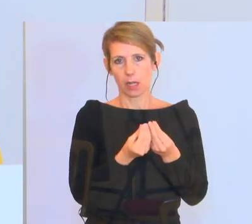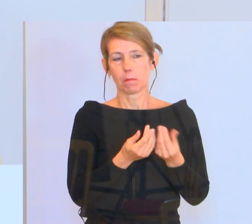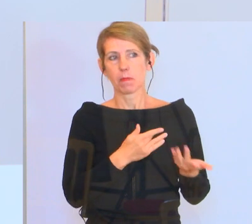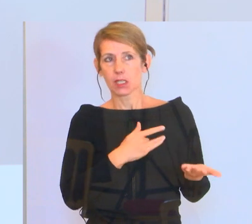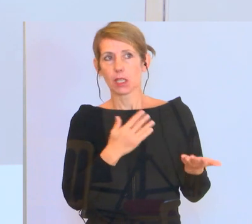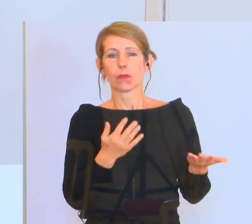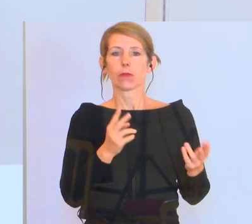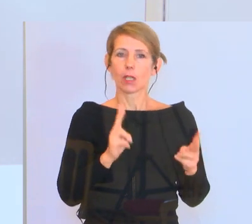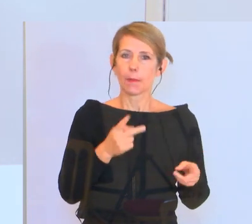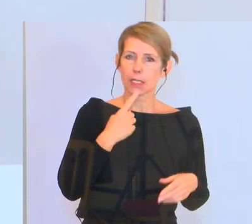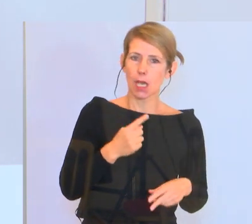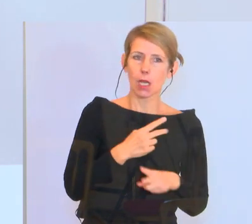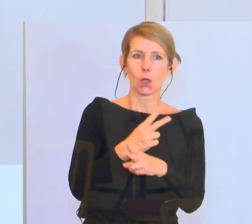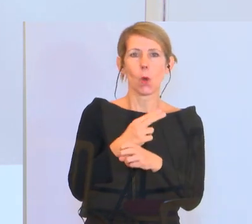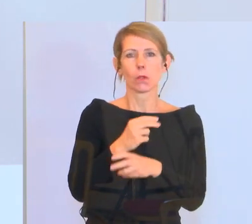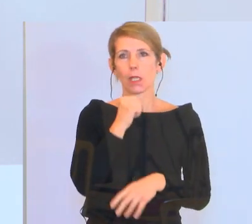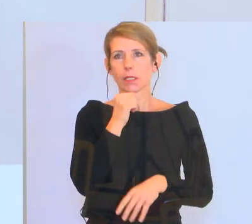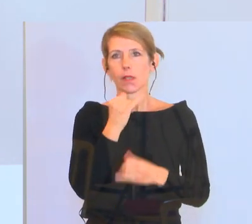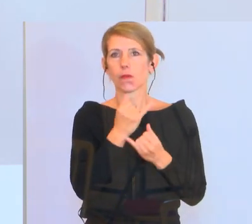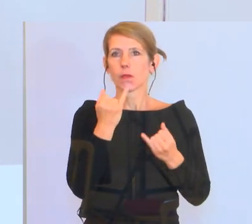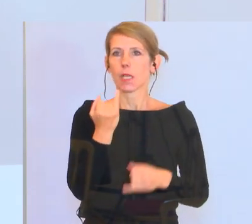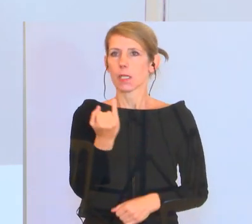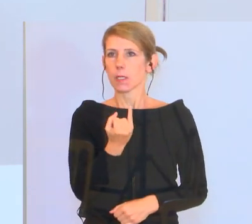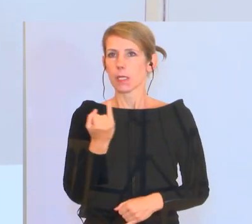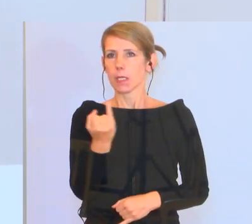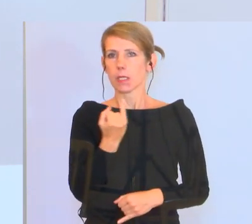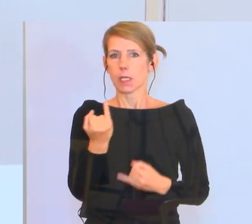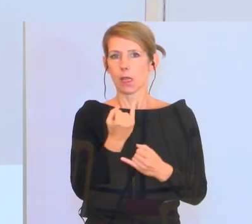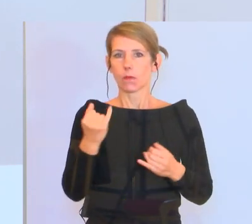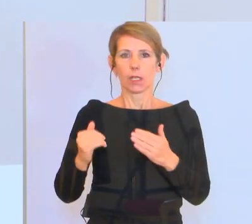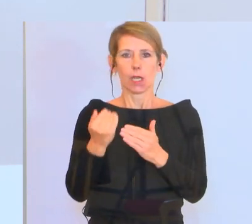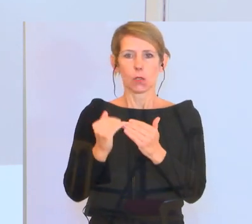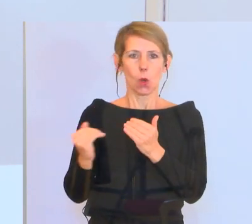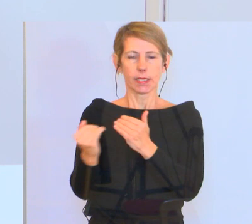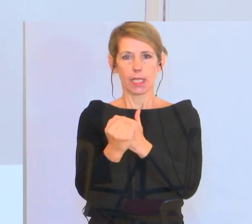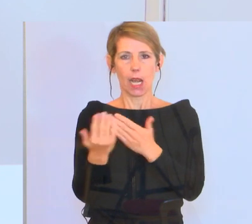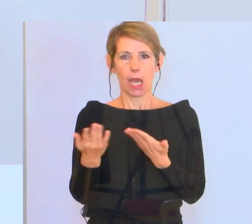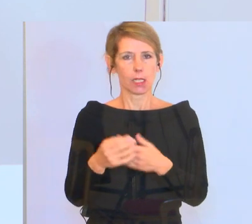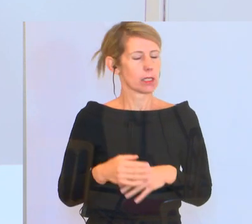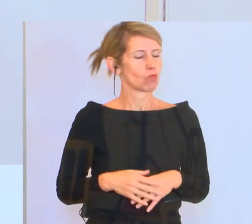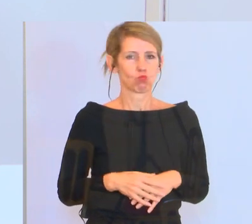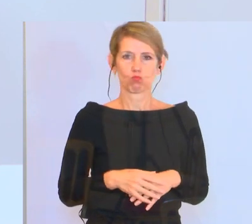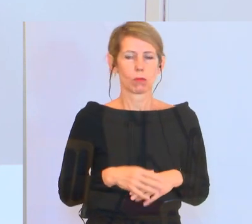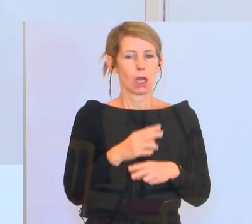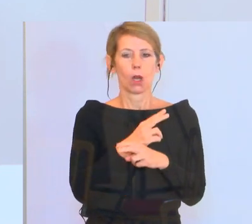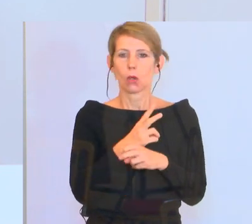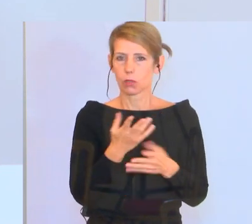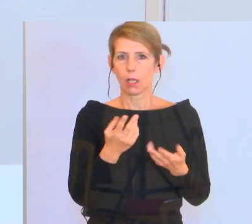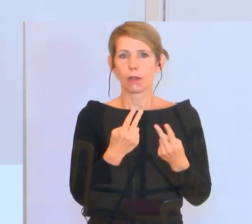ist Österreich keine Insel wie zum Beispiel Neuseeland. Es spielt eine wesentliche